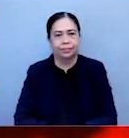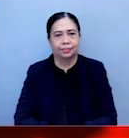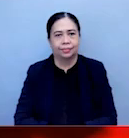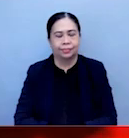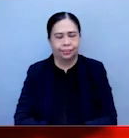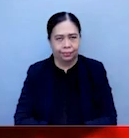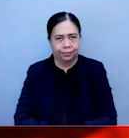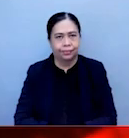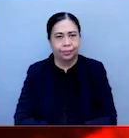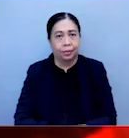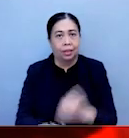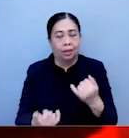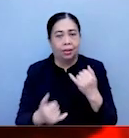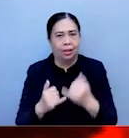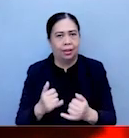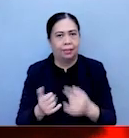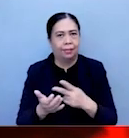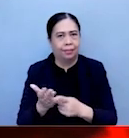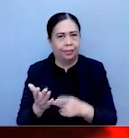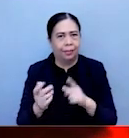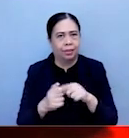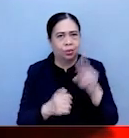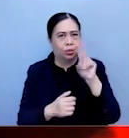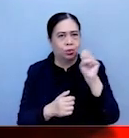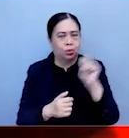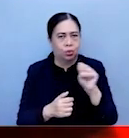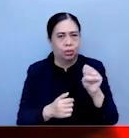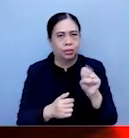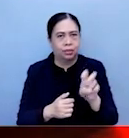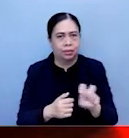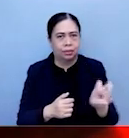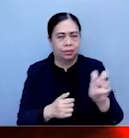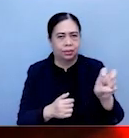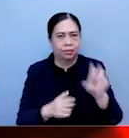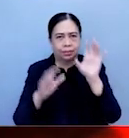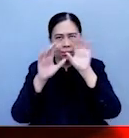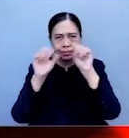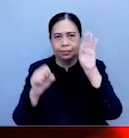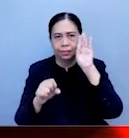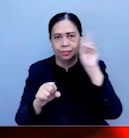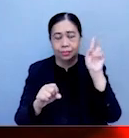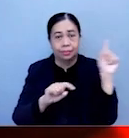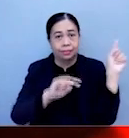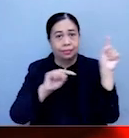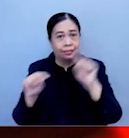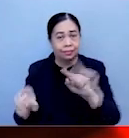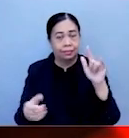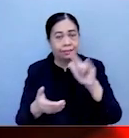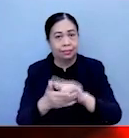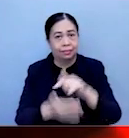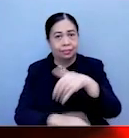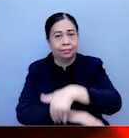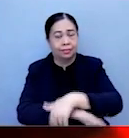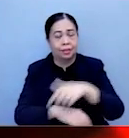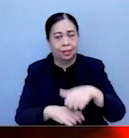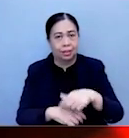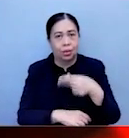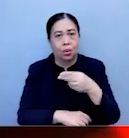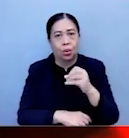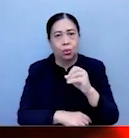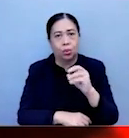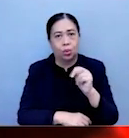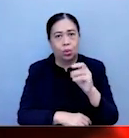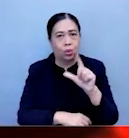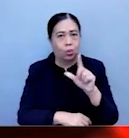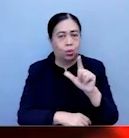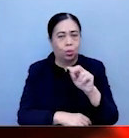Jess, nasa huling yugto na nga ng kanyang U.S. trip si Pangulong Bongbong Marcos Jr. na dumating ngayong gabi dito sa Honolulu, Hawaii. Pero